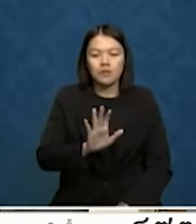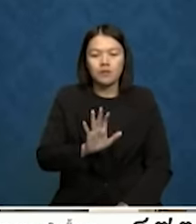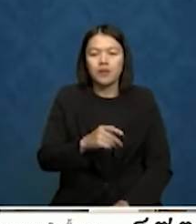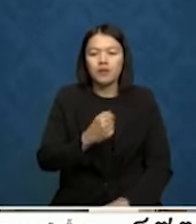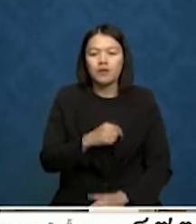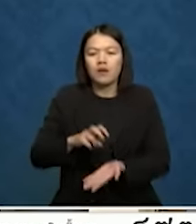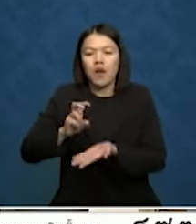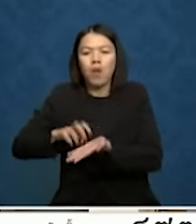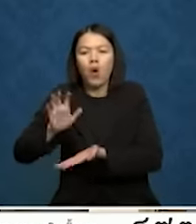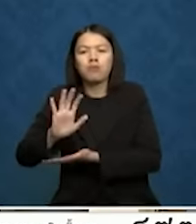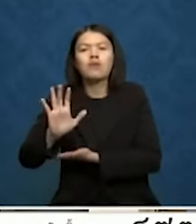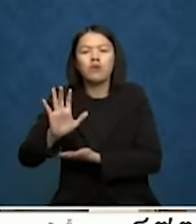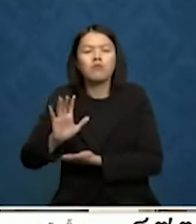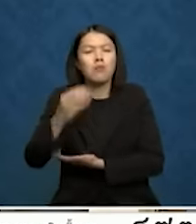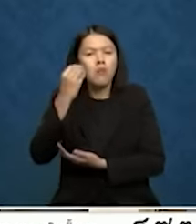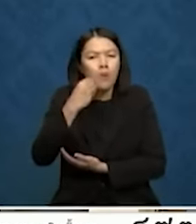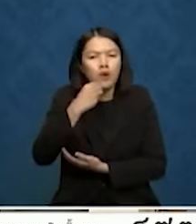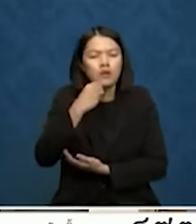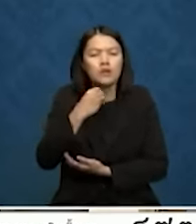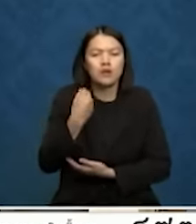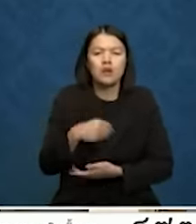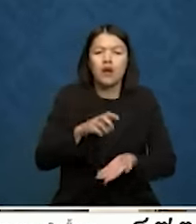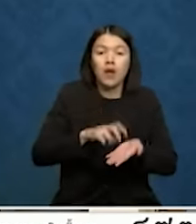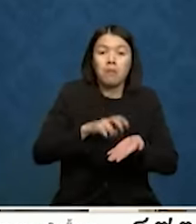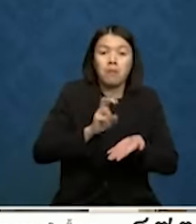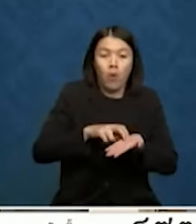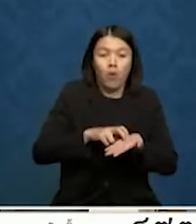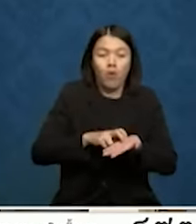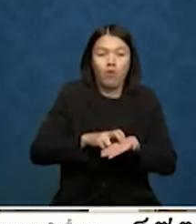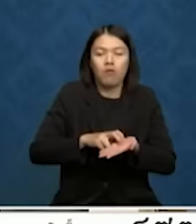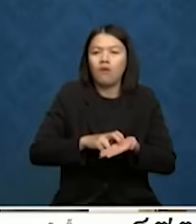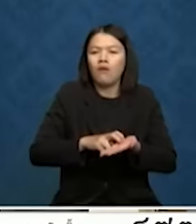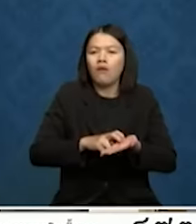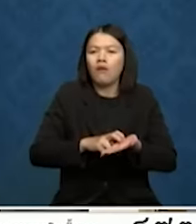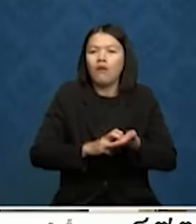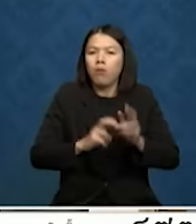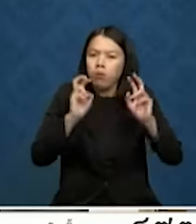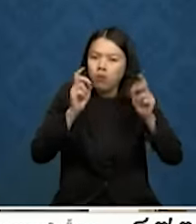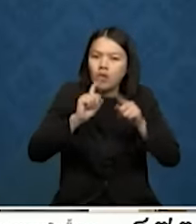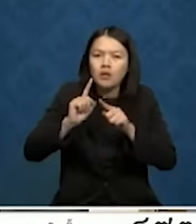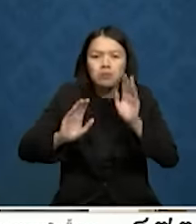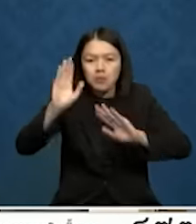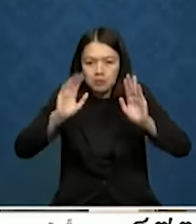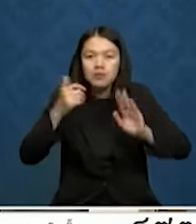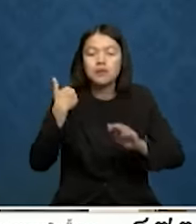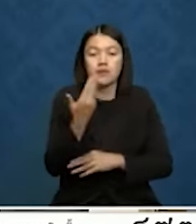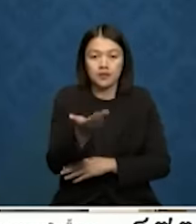ต้องไม่รับรองเพราะทุกครั้งที่มีการรับรองในยติต่างๆก็ตามนี้เชิญครับสุกันโนครับ